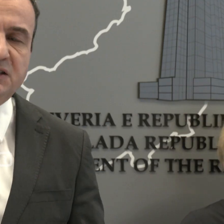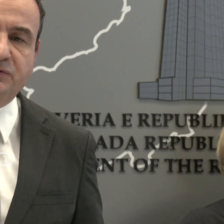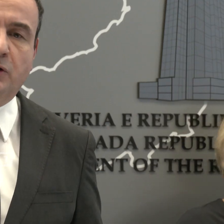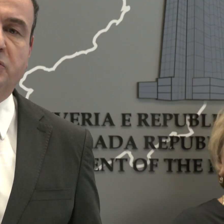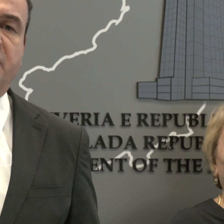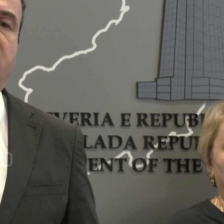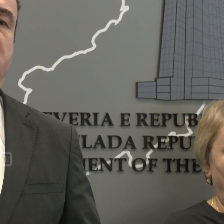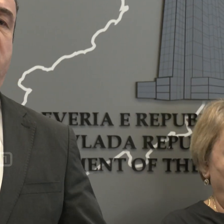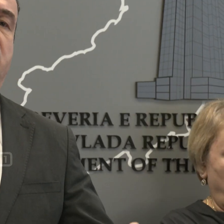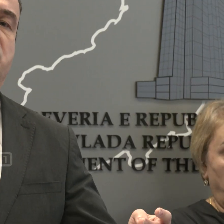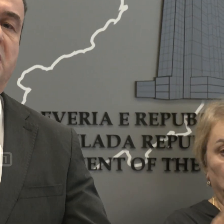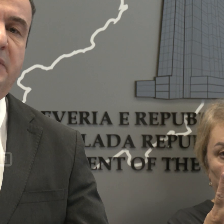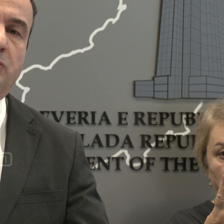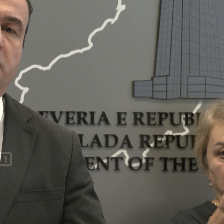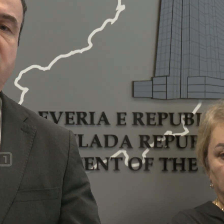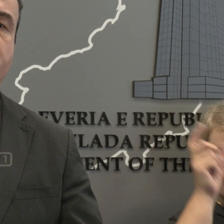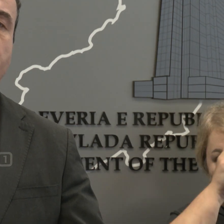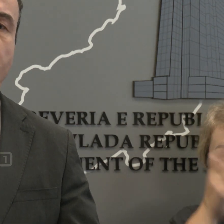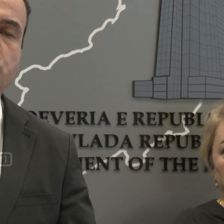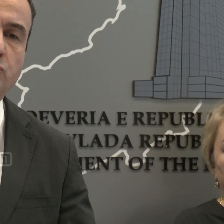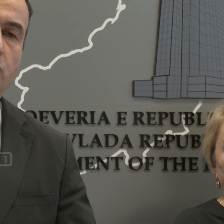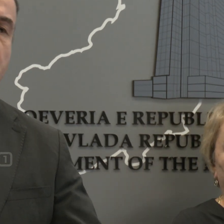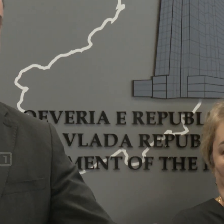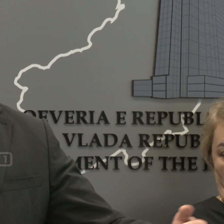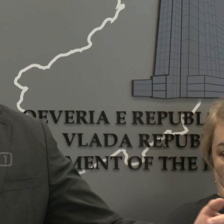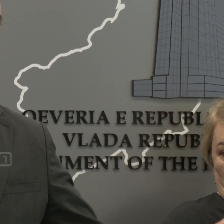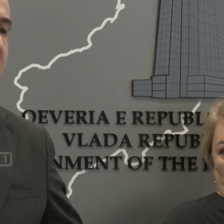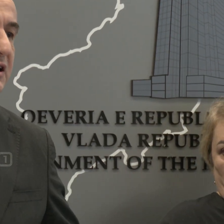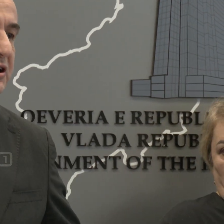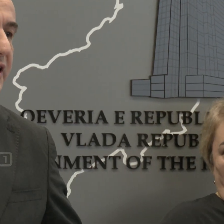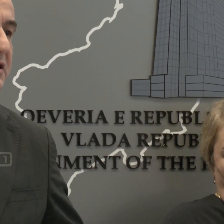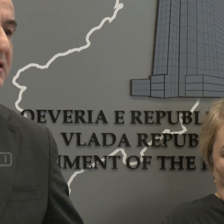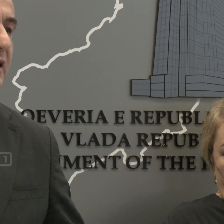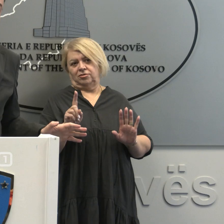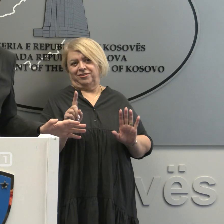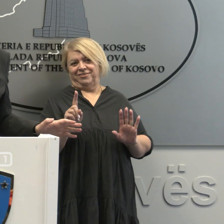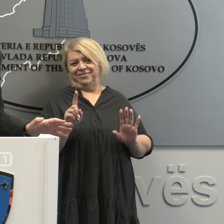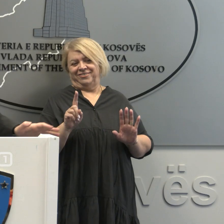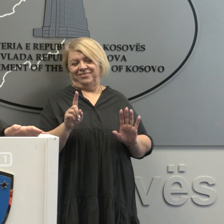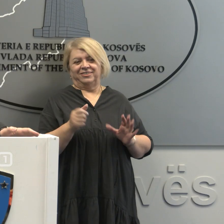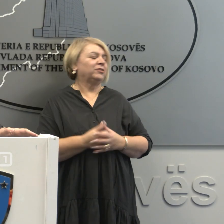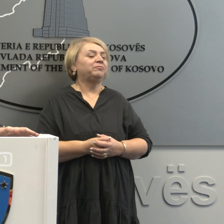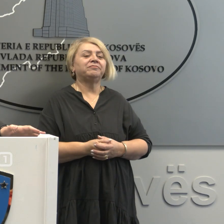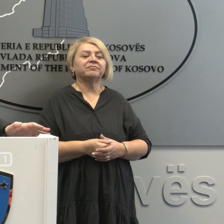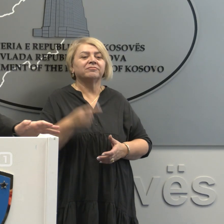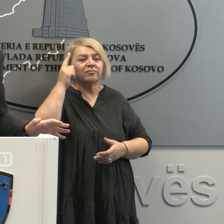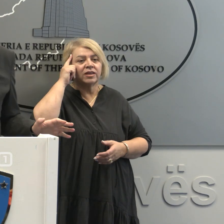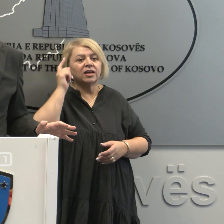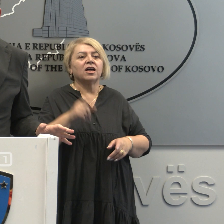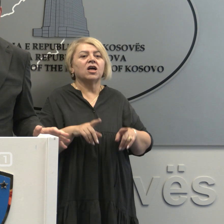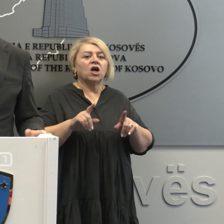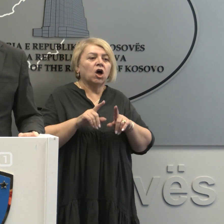skaner. Kurti thotë se për ndërrimin e kësaj mase kam folur edhe me faktorin ndërkombëtar dhe e njëjta është e mjaftueshme